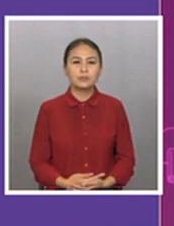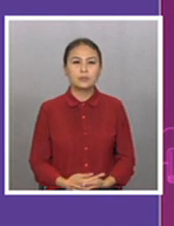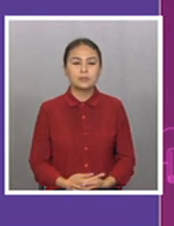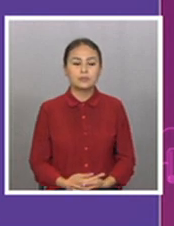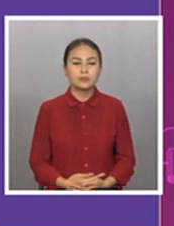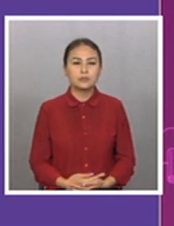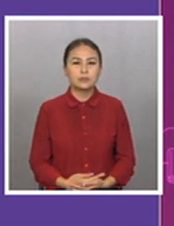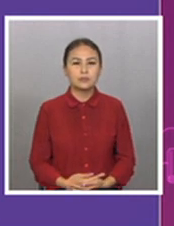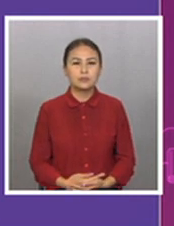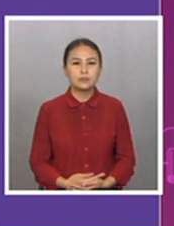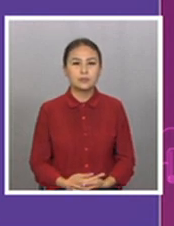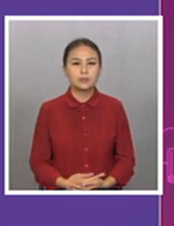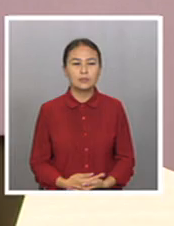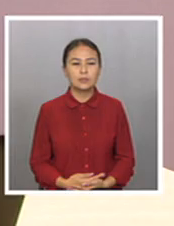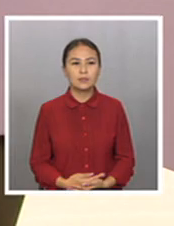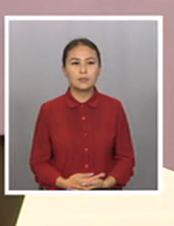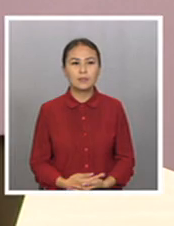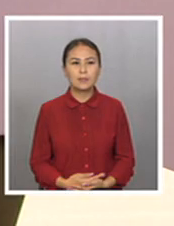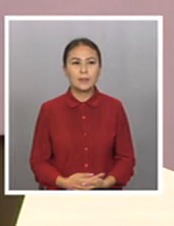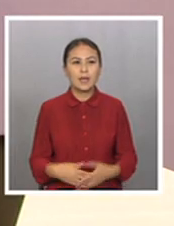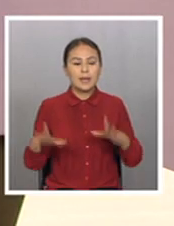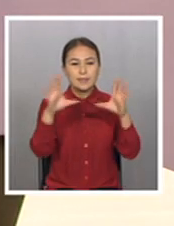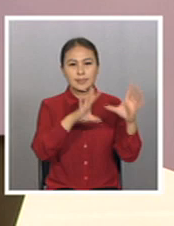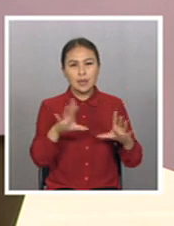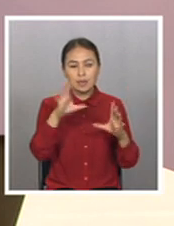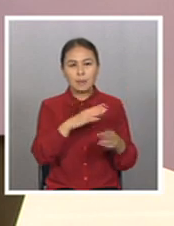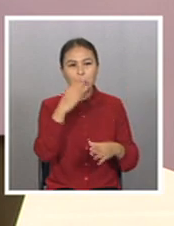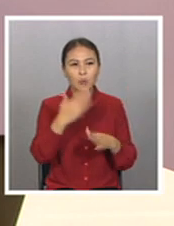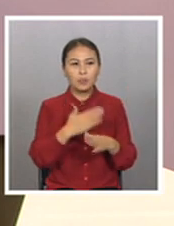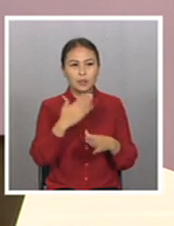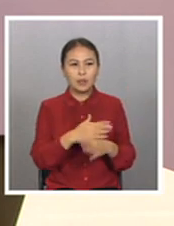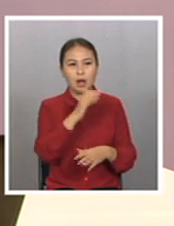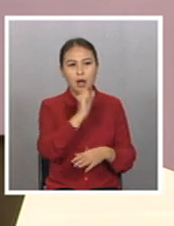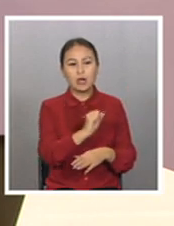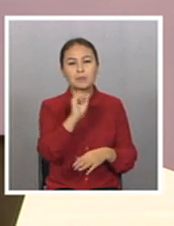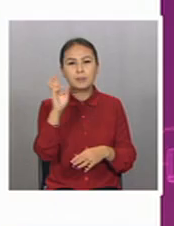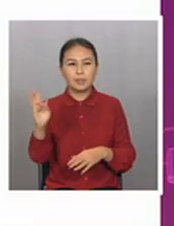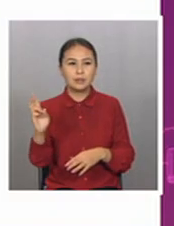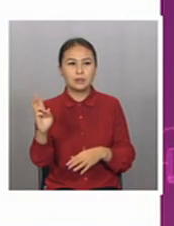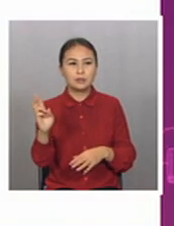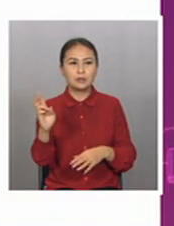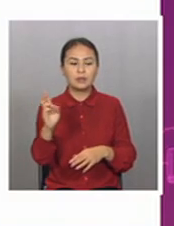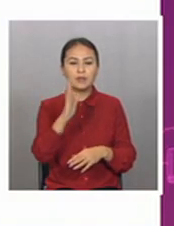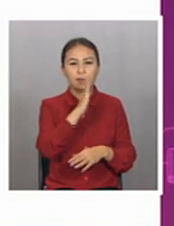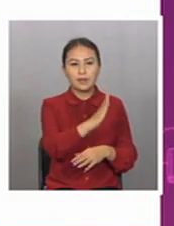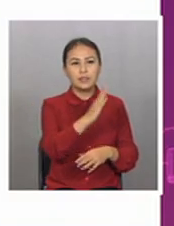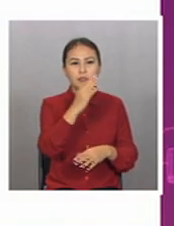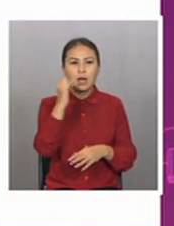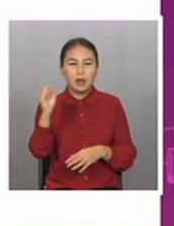Ендеше жиындарды қарастырайық. Диаграмманың көмегімен А және В, В және